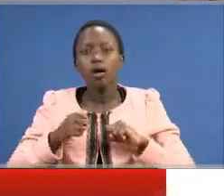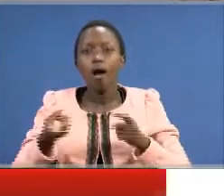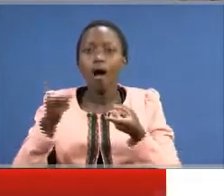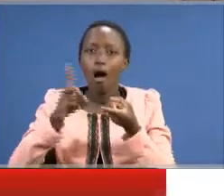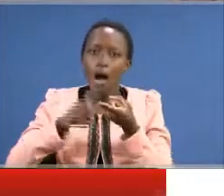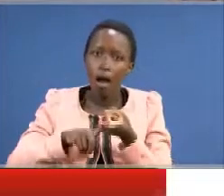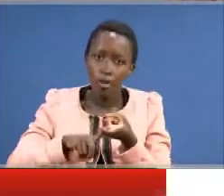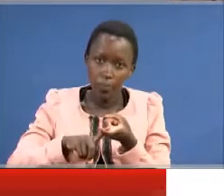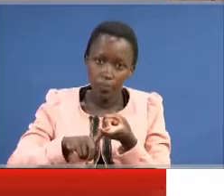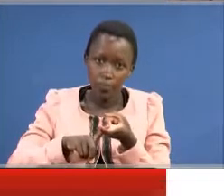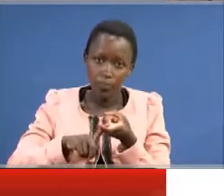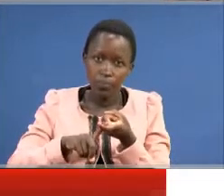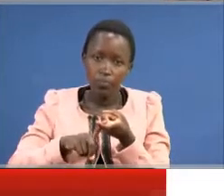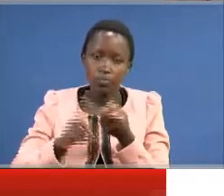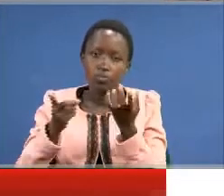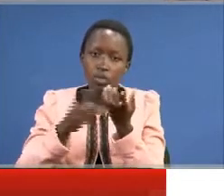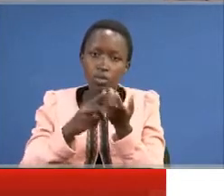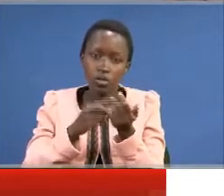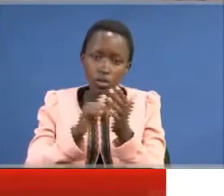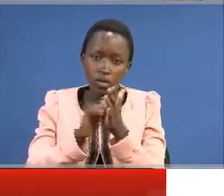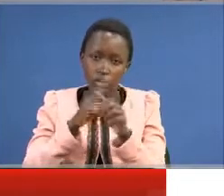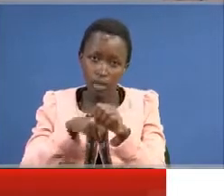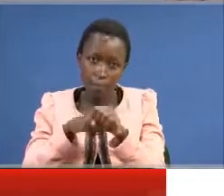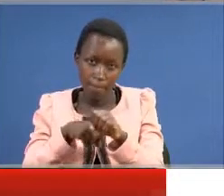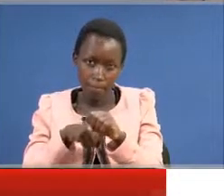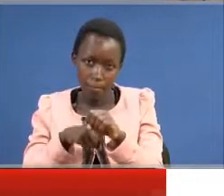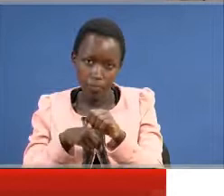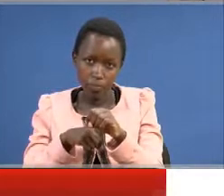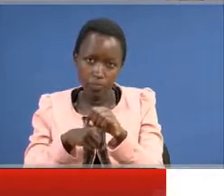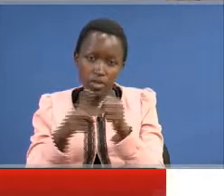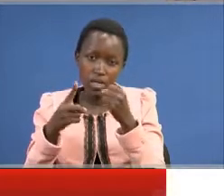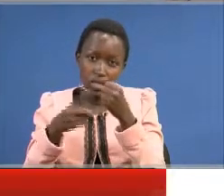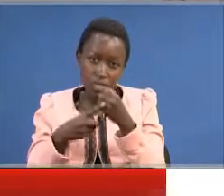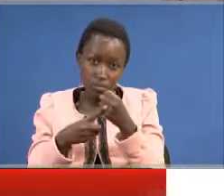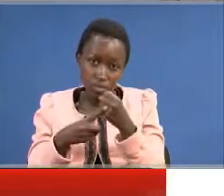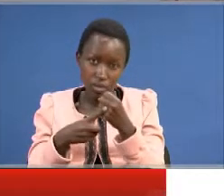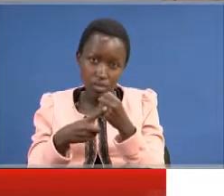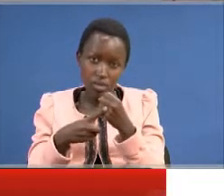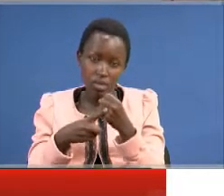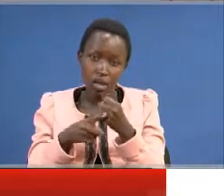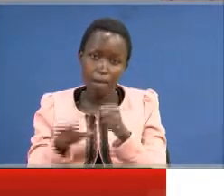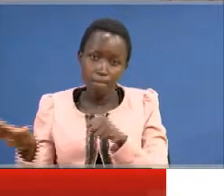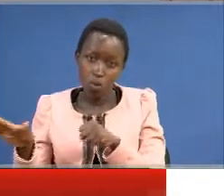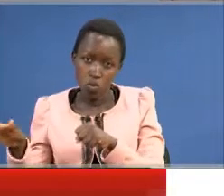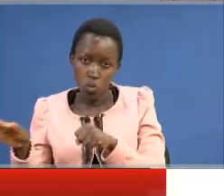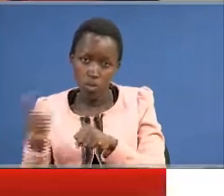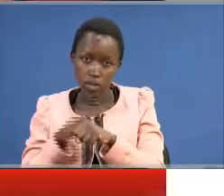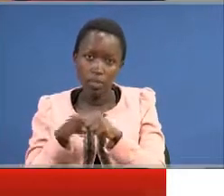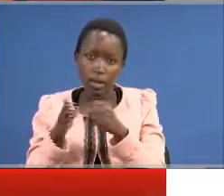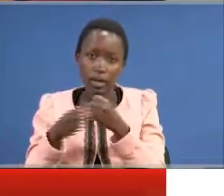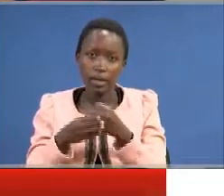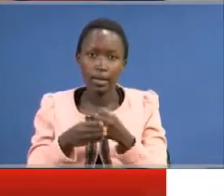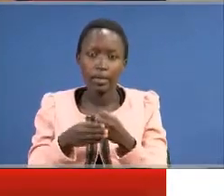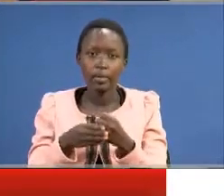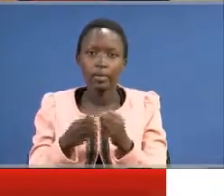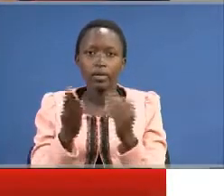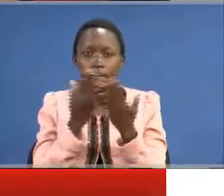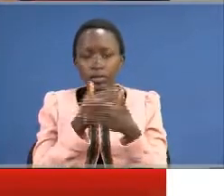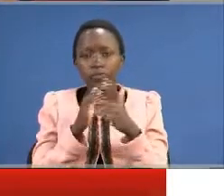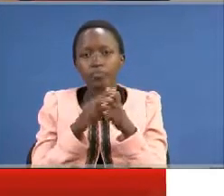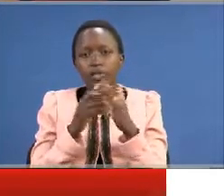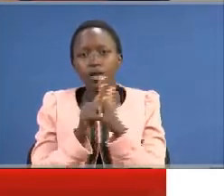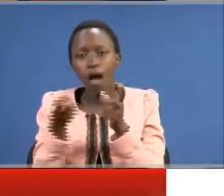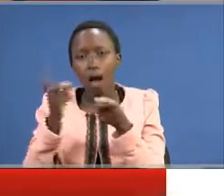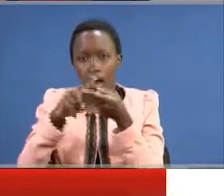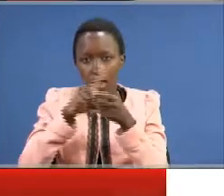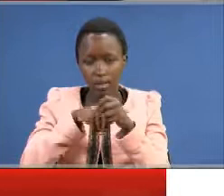extend the enumeration period from 6 a.m. to 9 p.m. Kando na